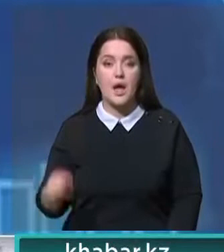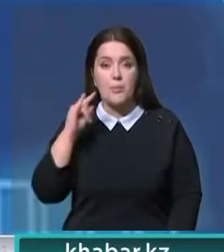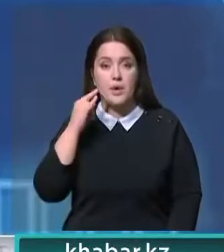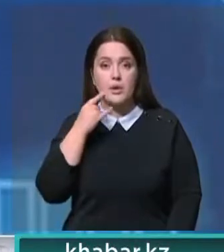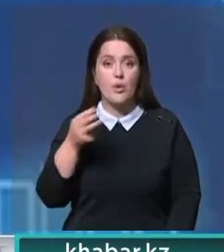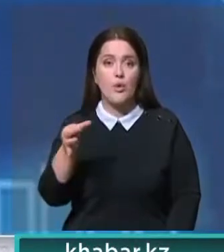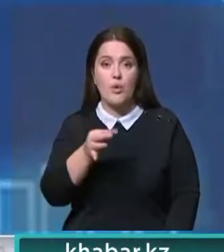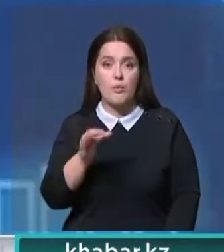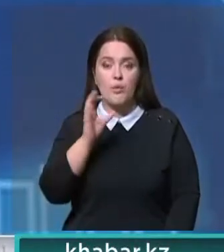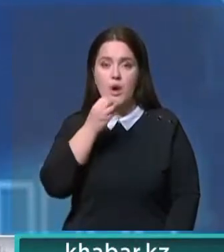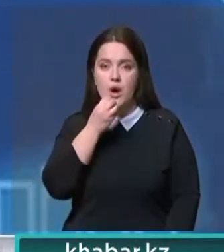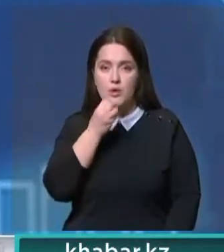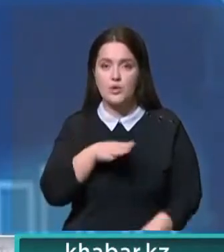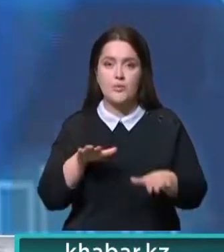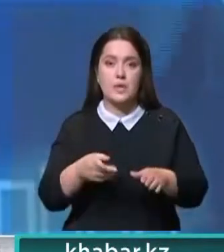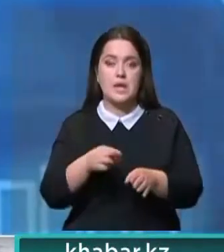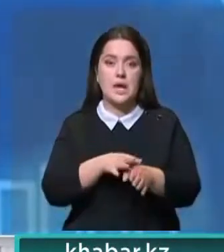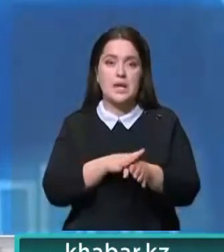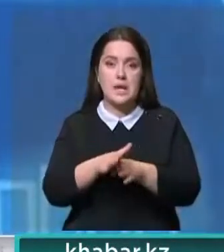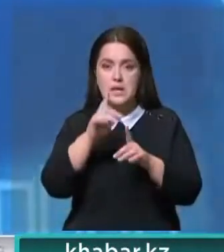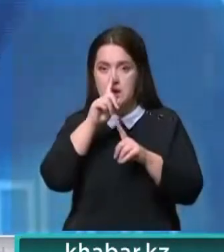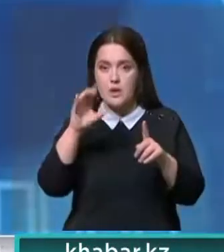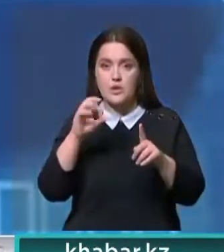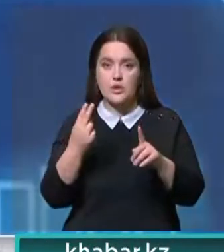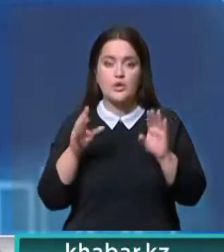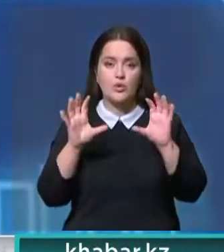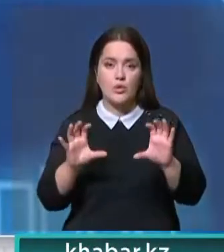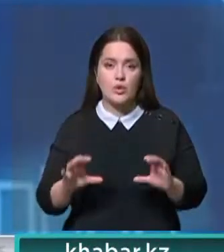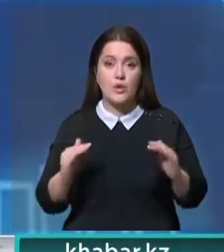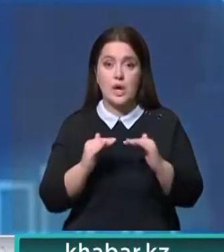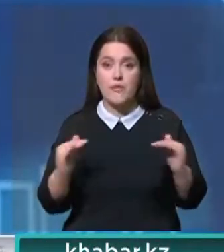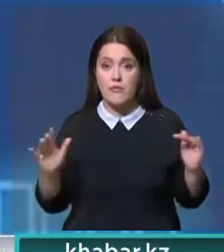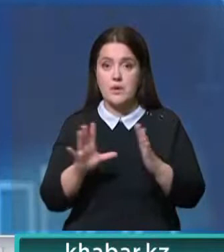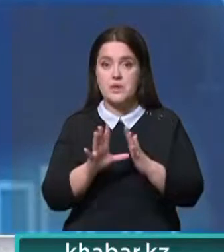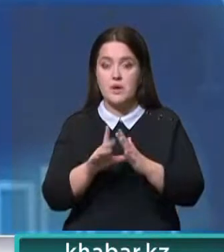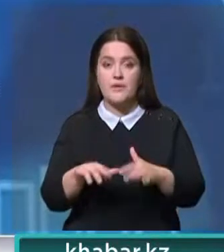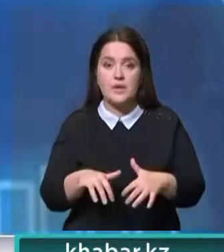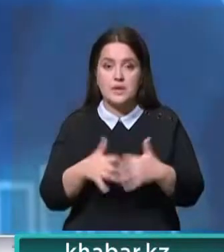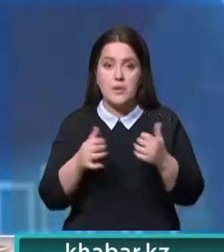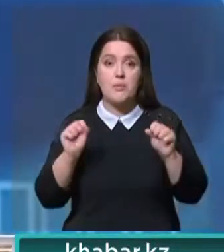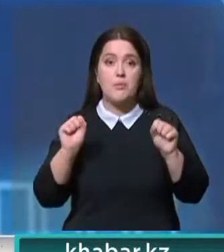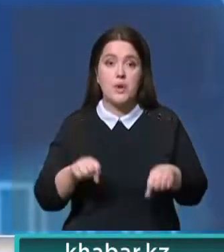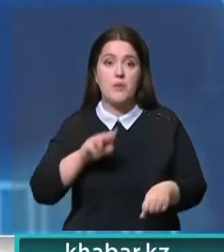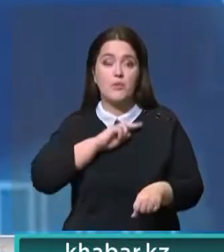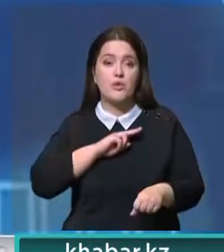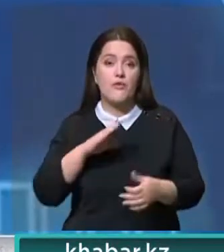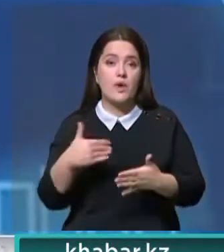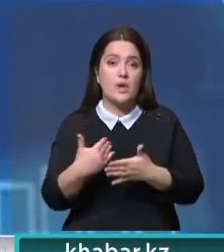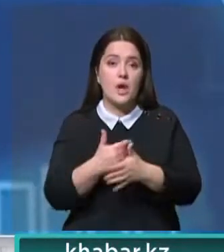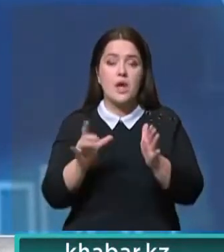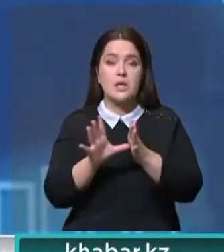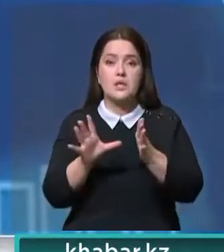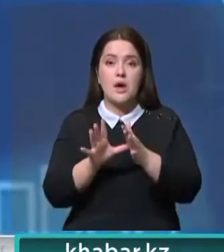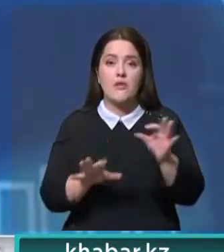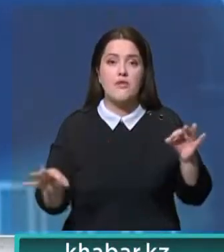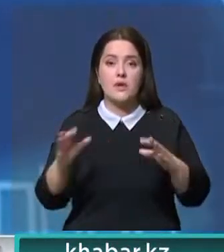Павлодарская область станет хорошей площадкой для реализации новелл социального кодекса. Уровень цифровизации региона позволяет внедрить в работу его